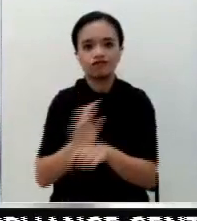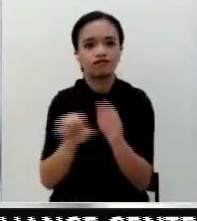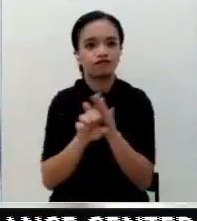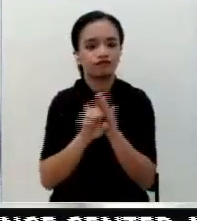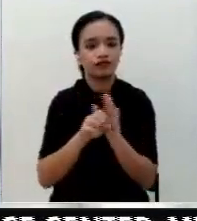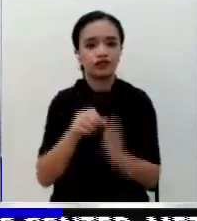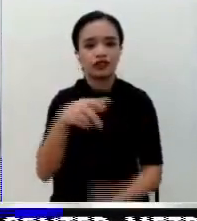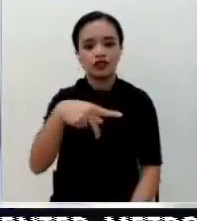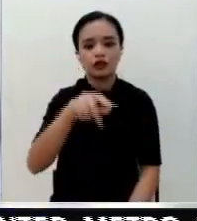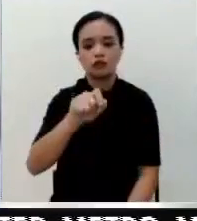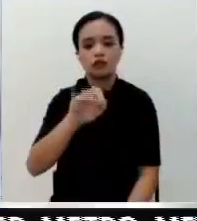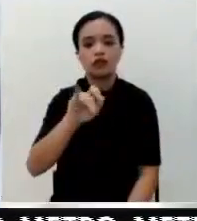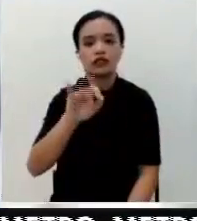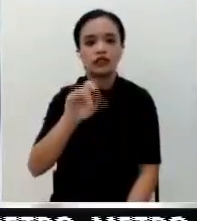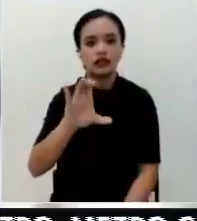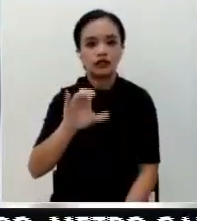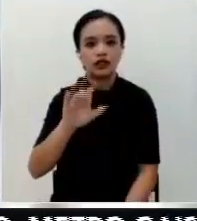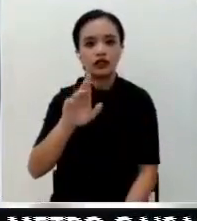and Overdrive.